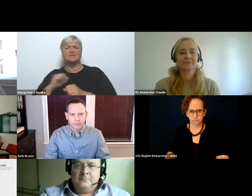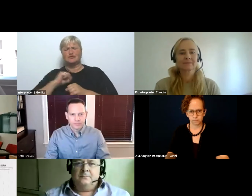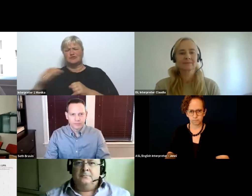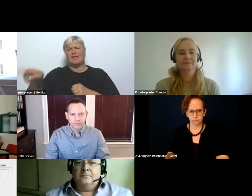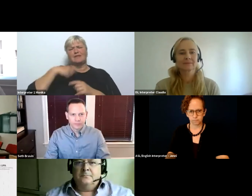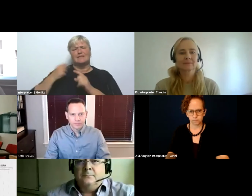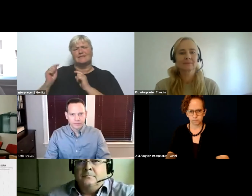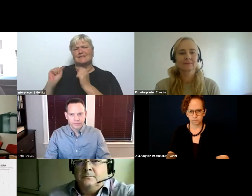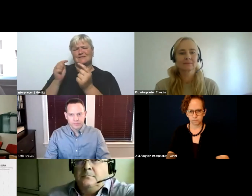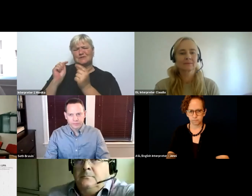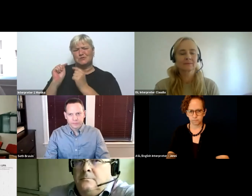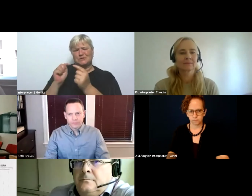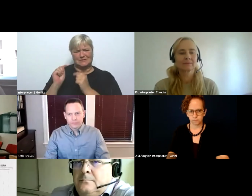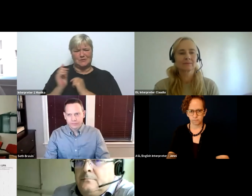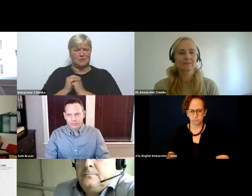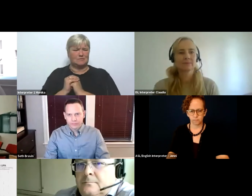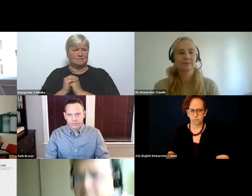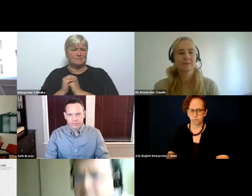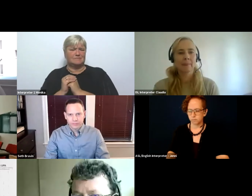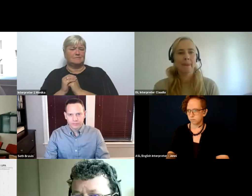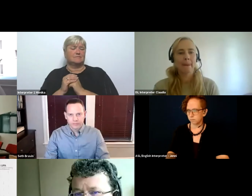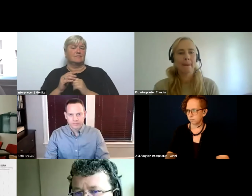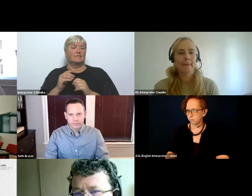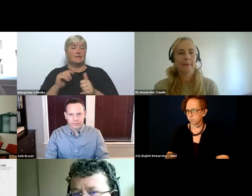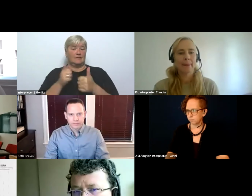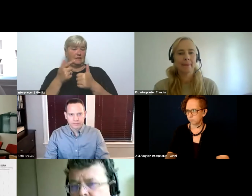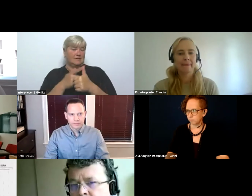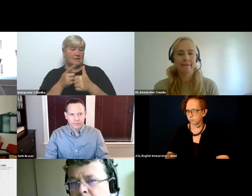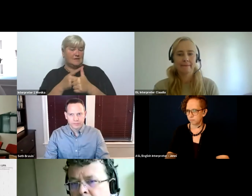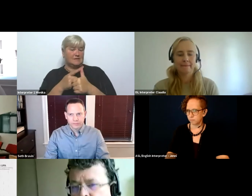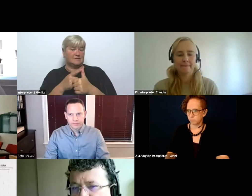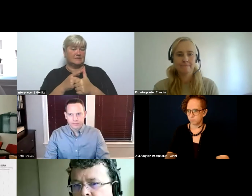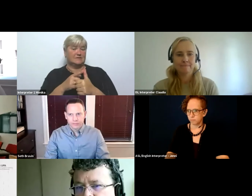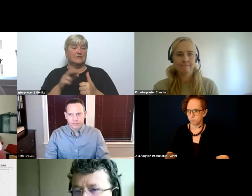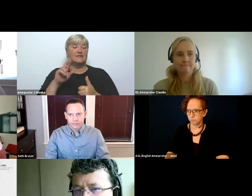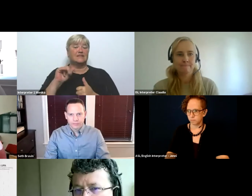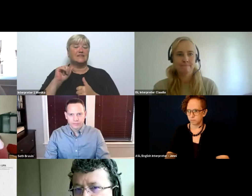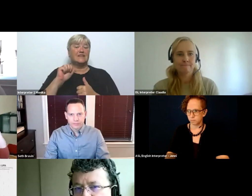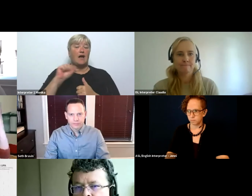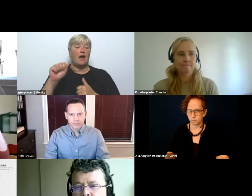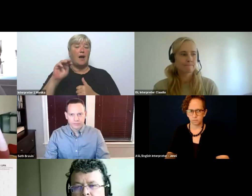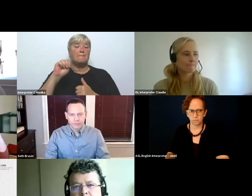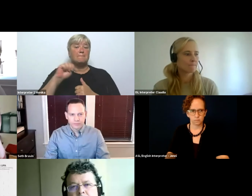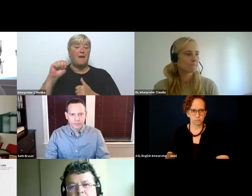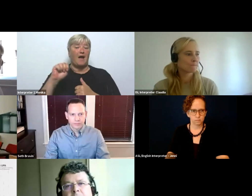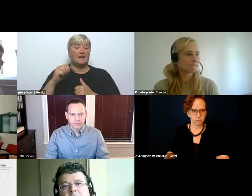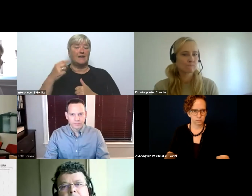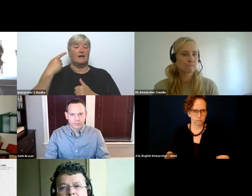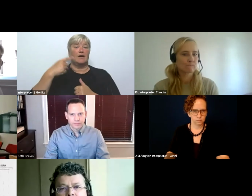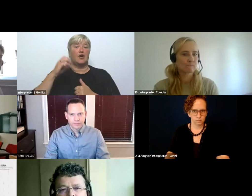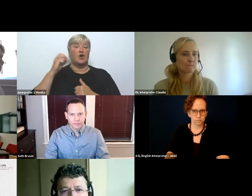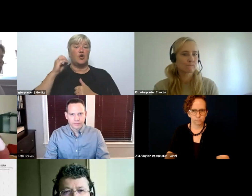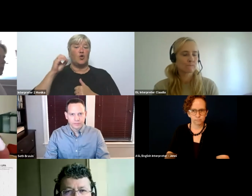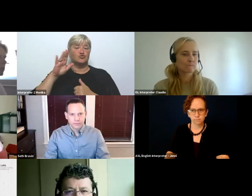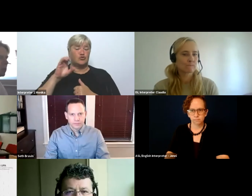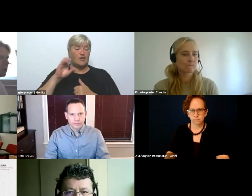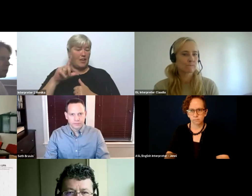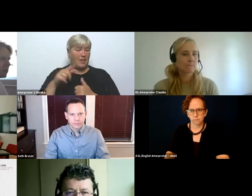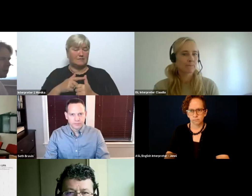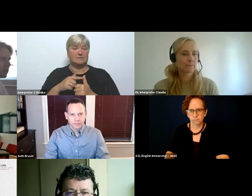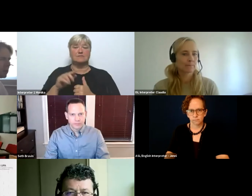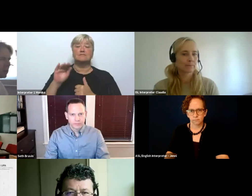kommen. Und ich habe zum einen die Rea Maria Göschel von MyAbility hier. Vielleicht mal kurz winken. Genau, super, da